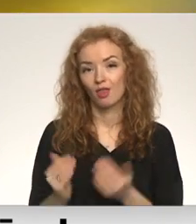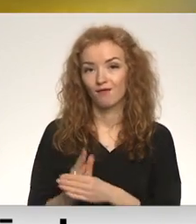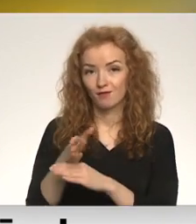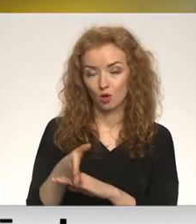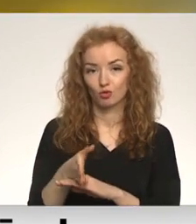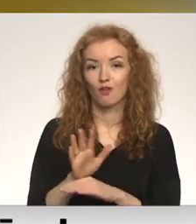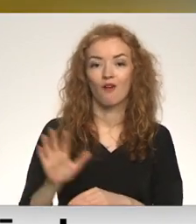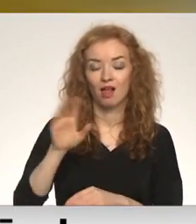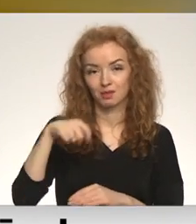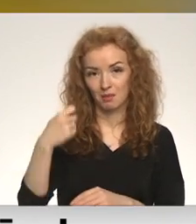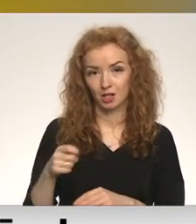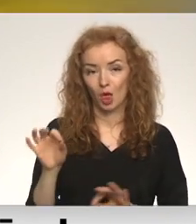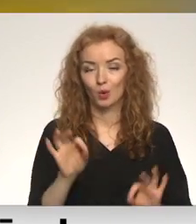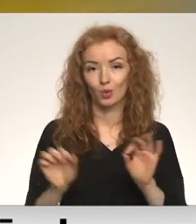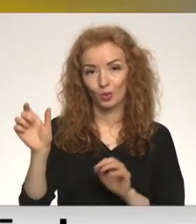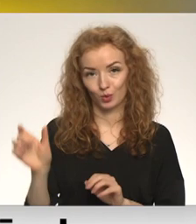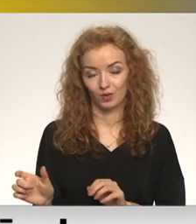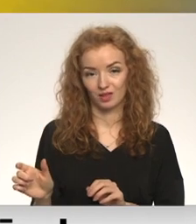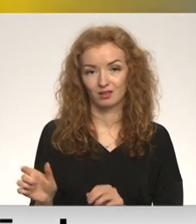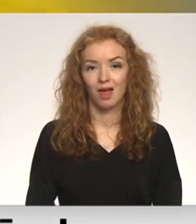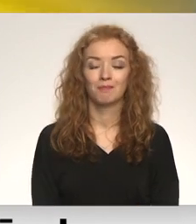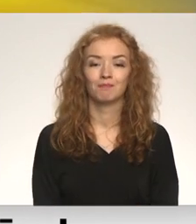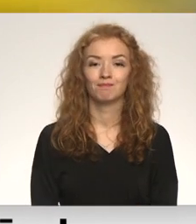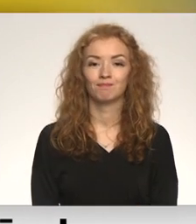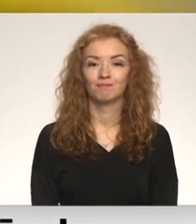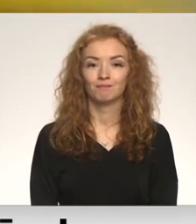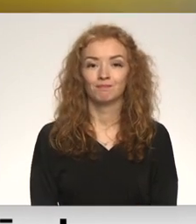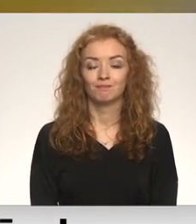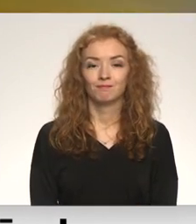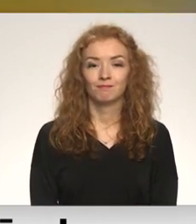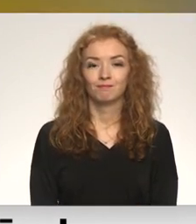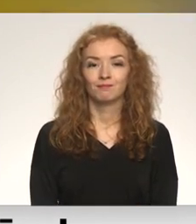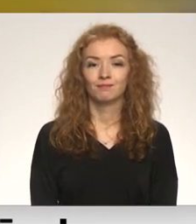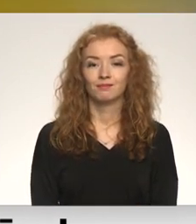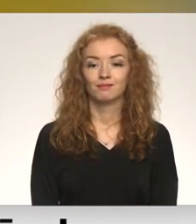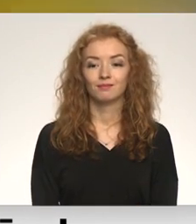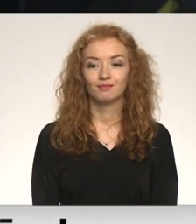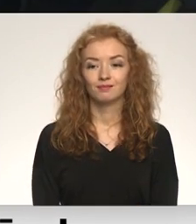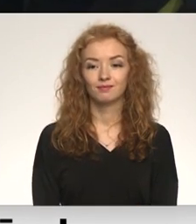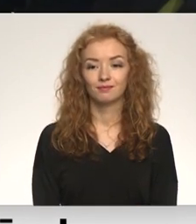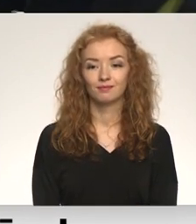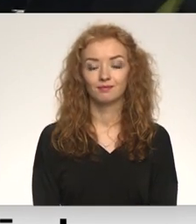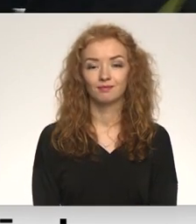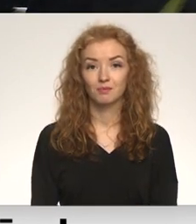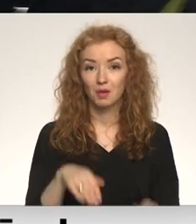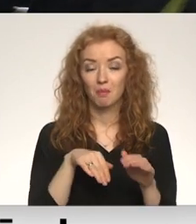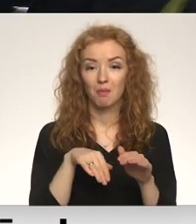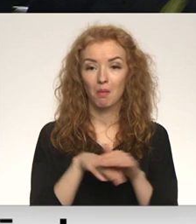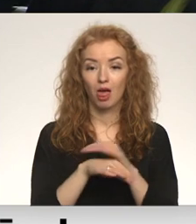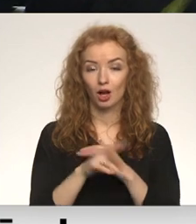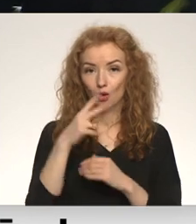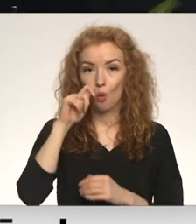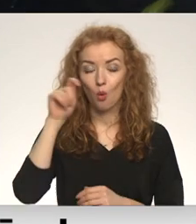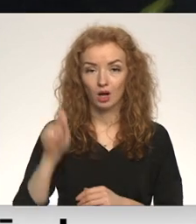viesojās valsts prezidenta kundze Andra Levite. Un plašāk stāsta Dāvids Freidenfelds. Bēgļu gaitās no